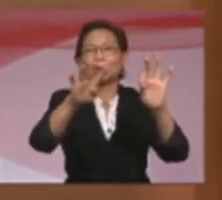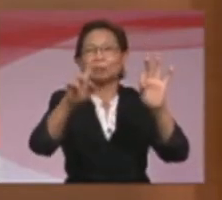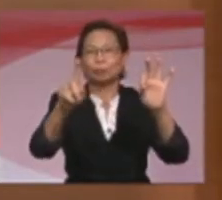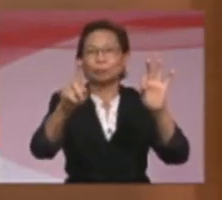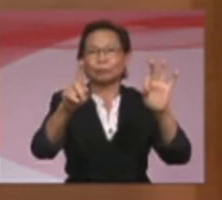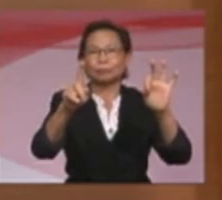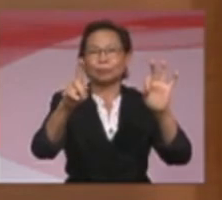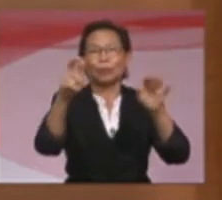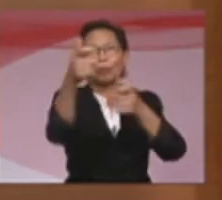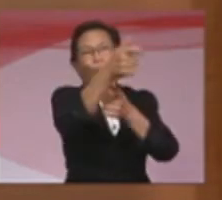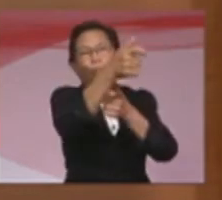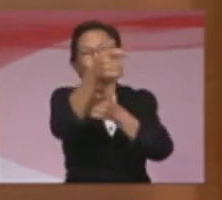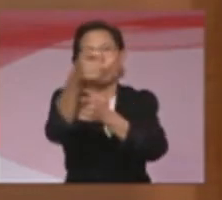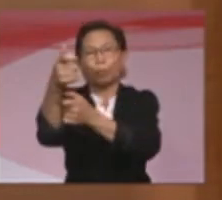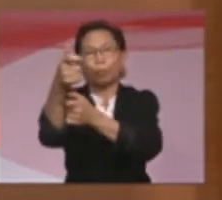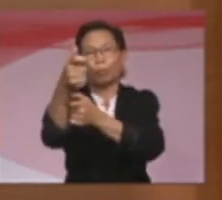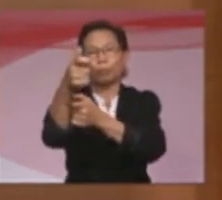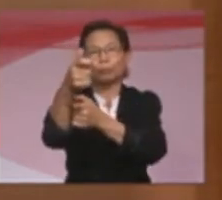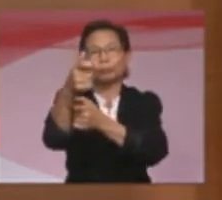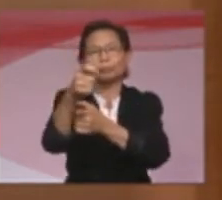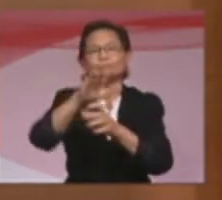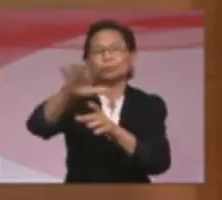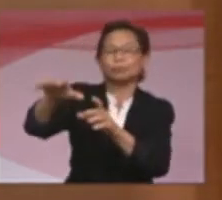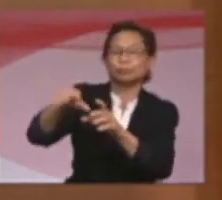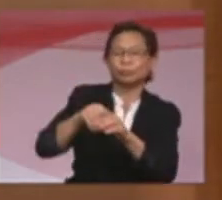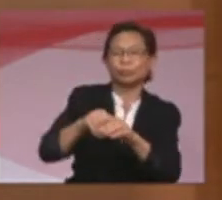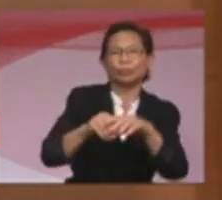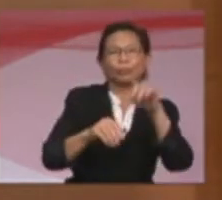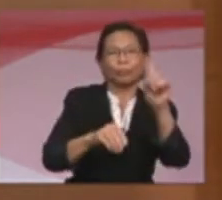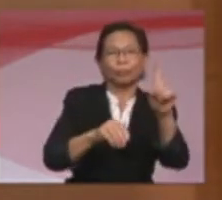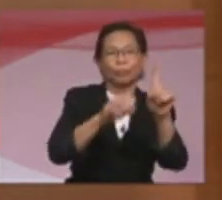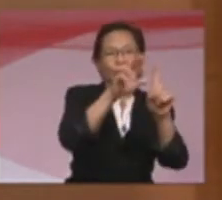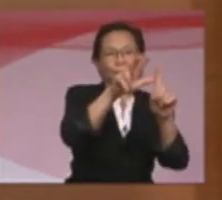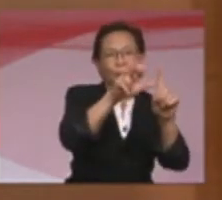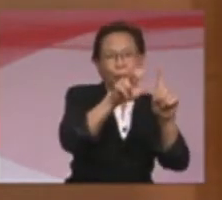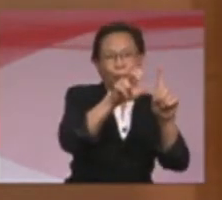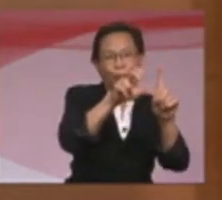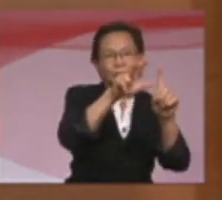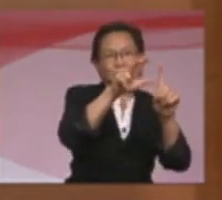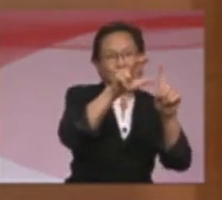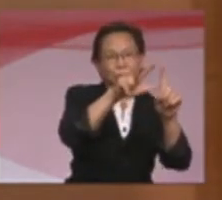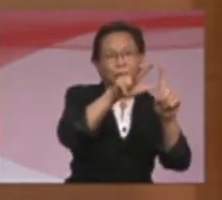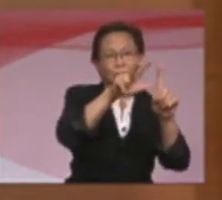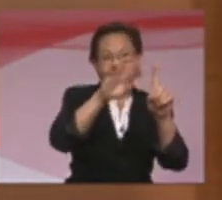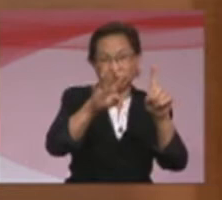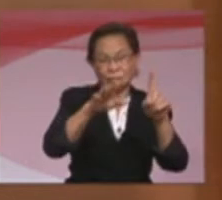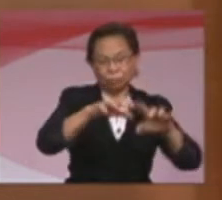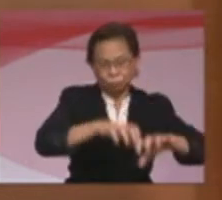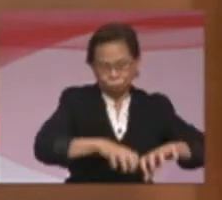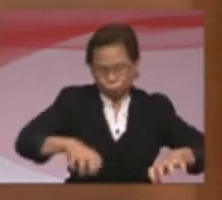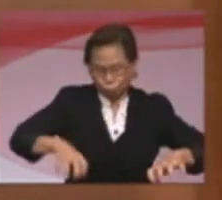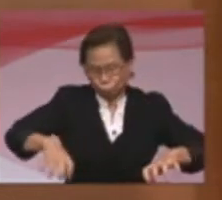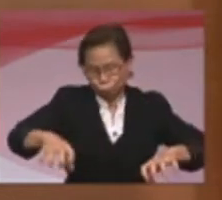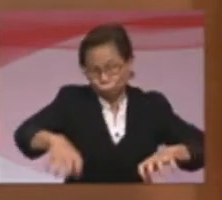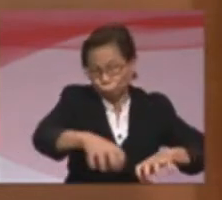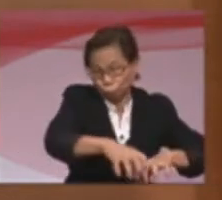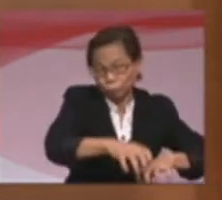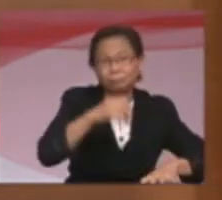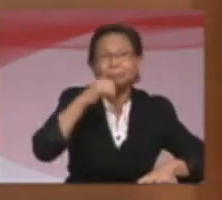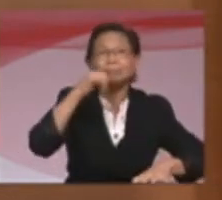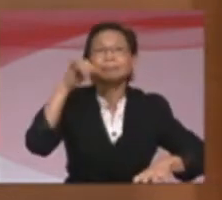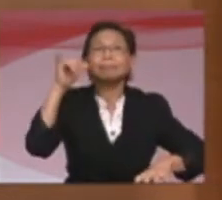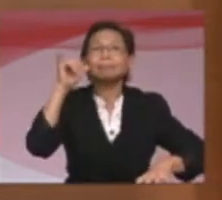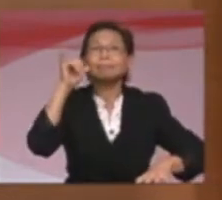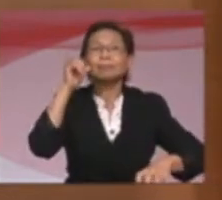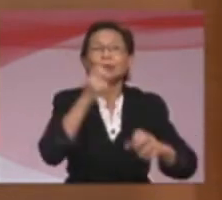9,341 op sanitasi yang merangkumi 134 zon. Semalam